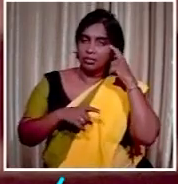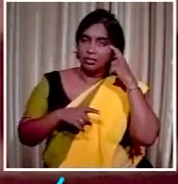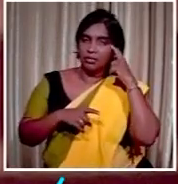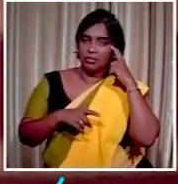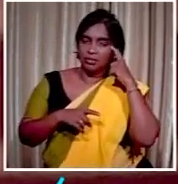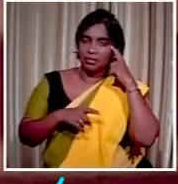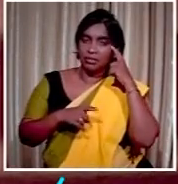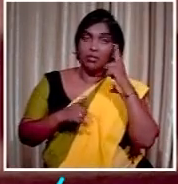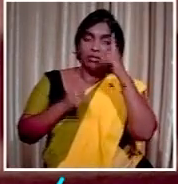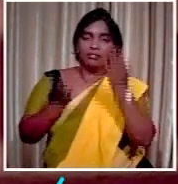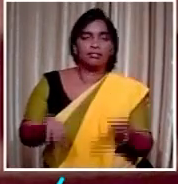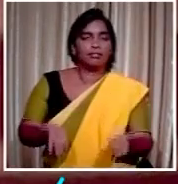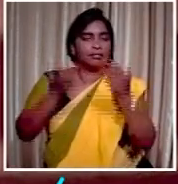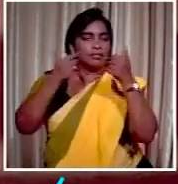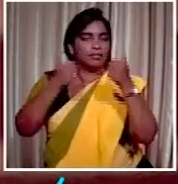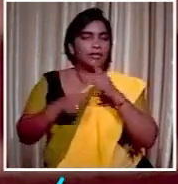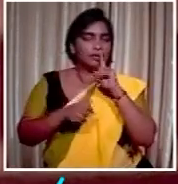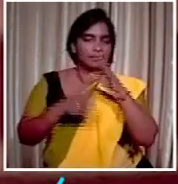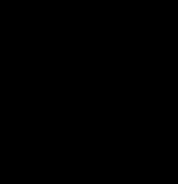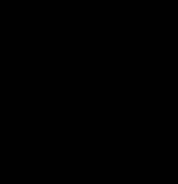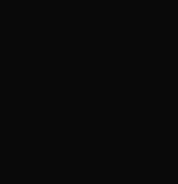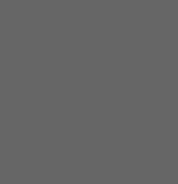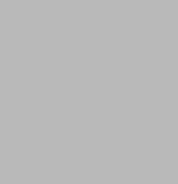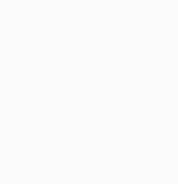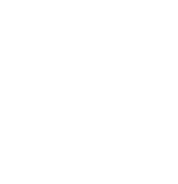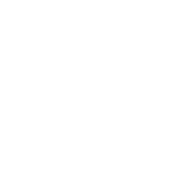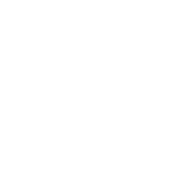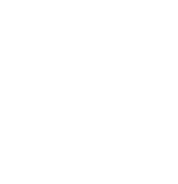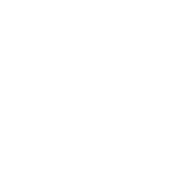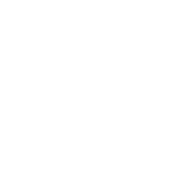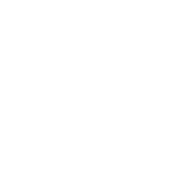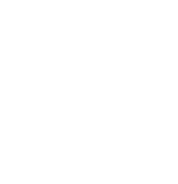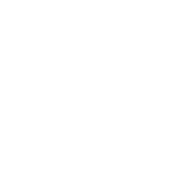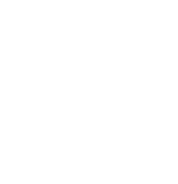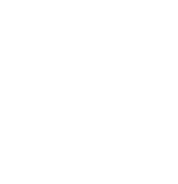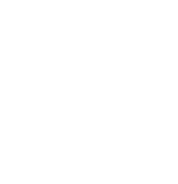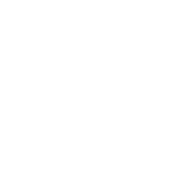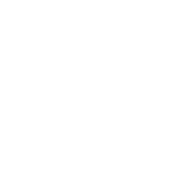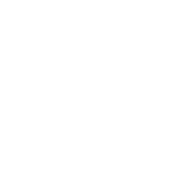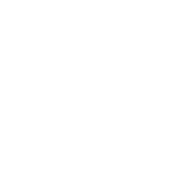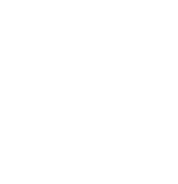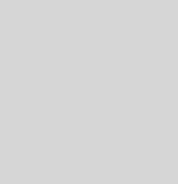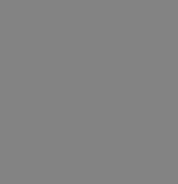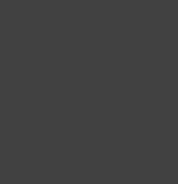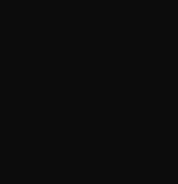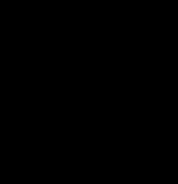මොක්සු අත්වේ වාගේ අපතමින් මන් යන්නේ රබෝ මිස්. Asianmirror.lk